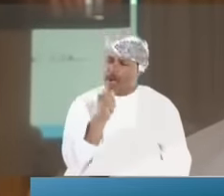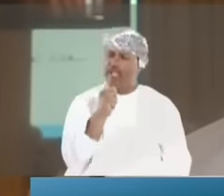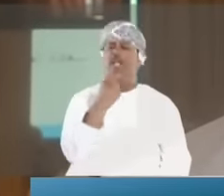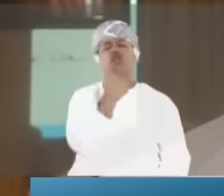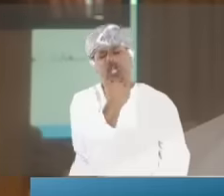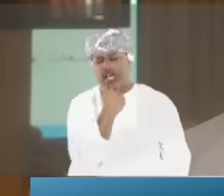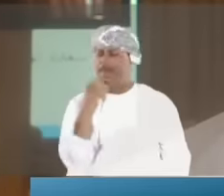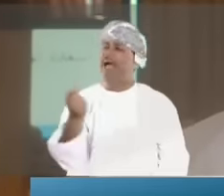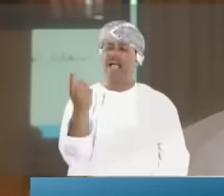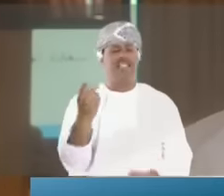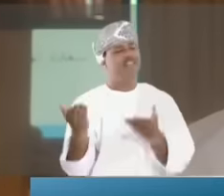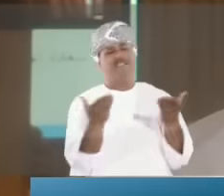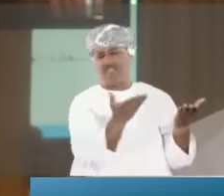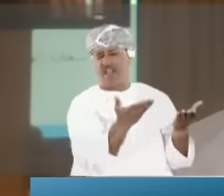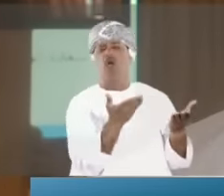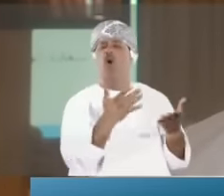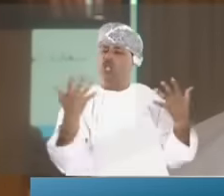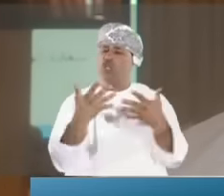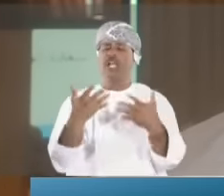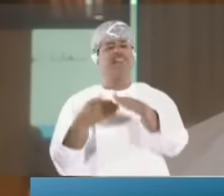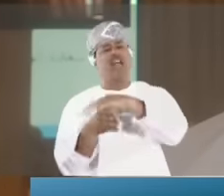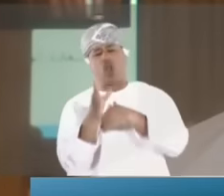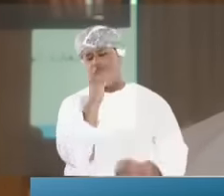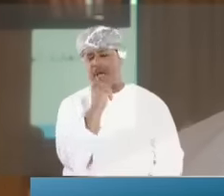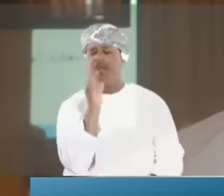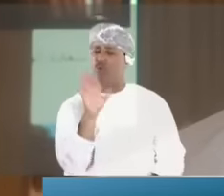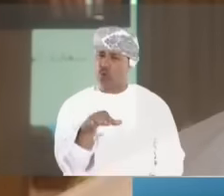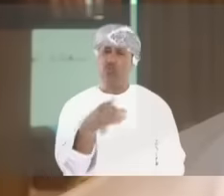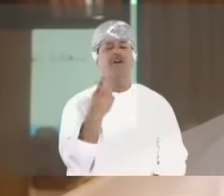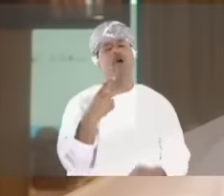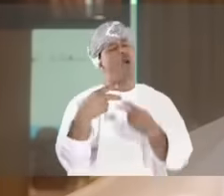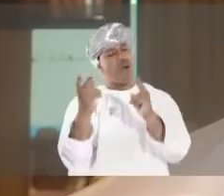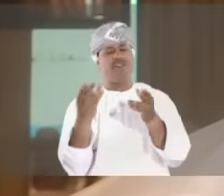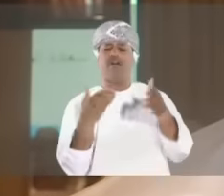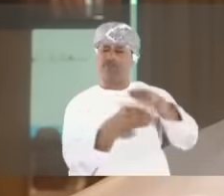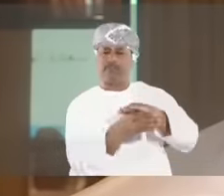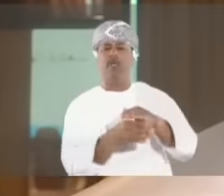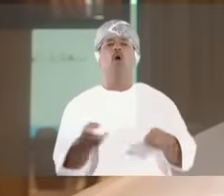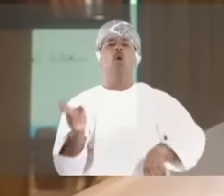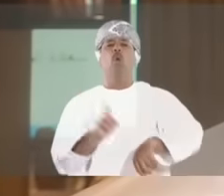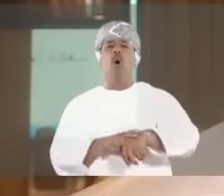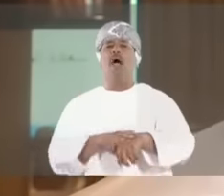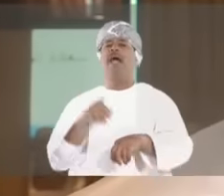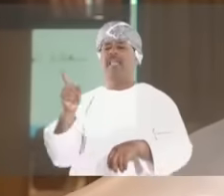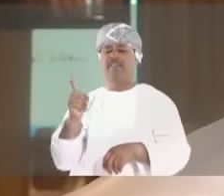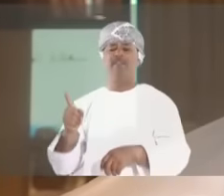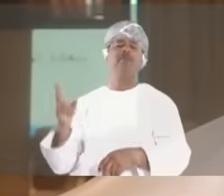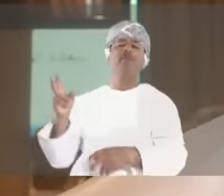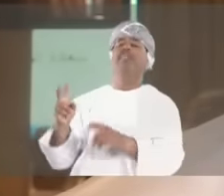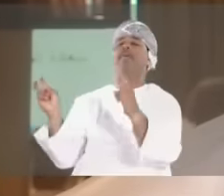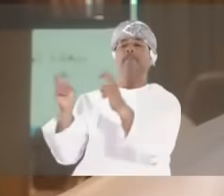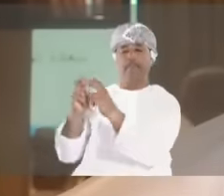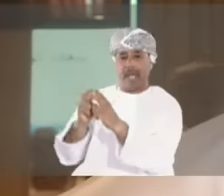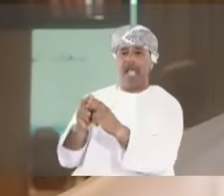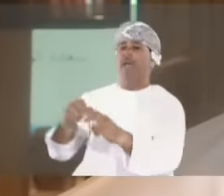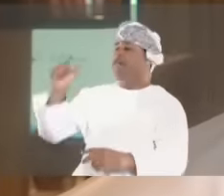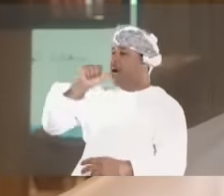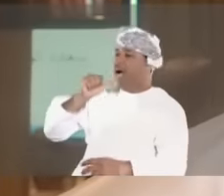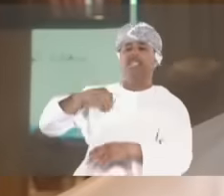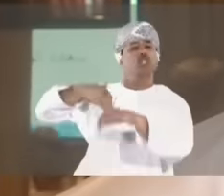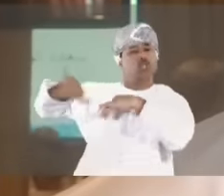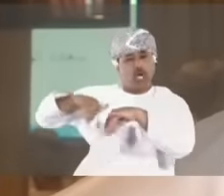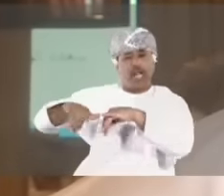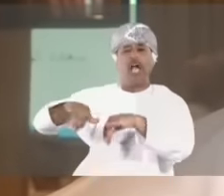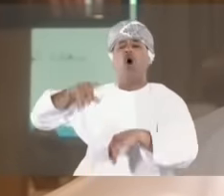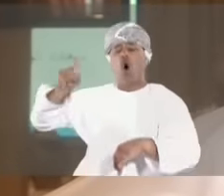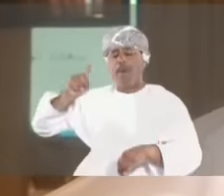أجانب ولديهم شركات في السلطنة. أما نتكلم عن استثمار في تنفيذ البنية التحتية، أيضا هذا موضوع آخر وأيضا يدرس من